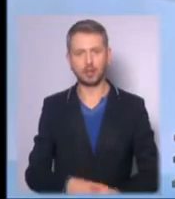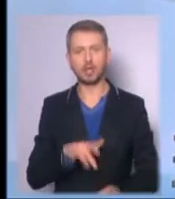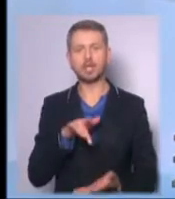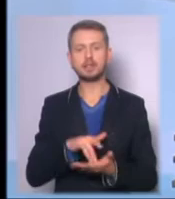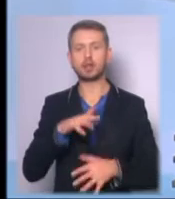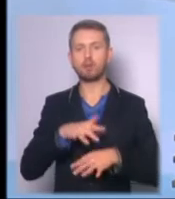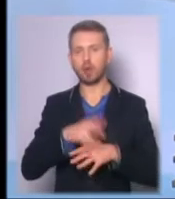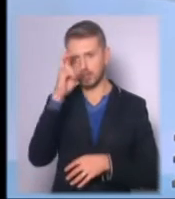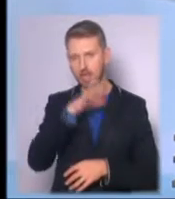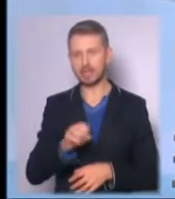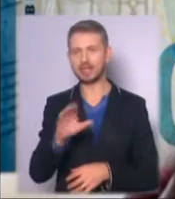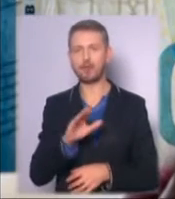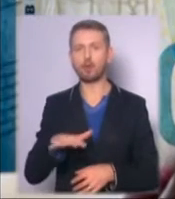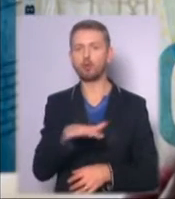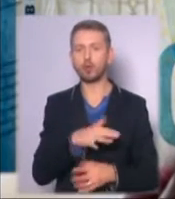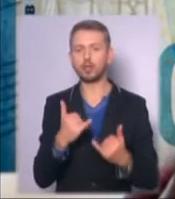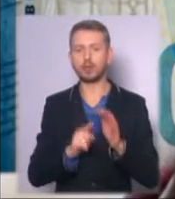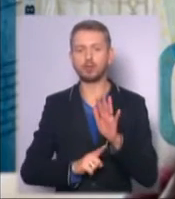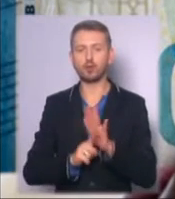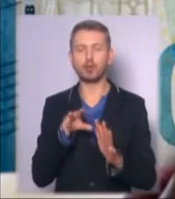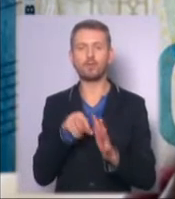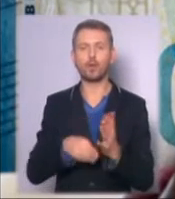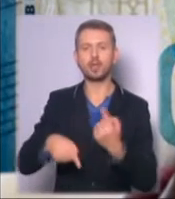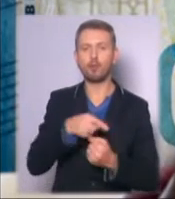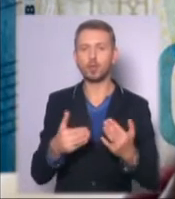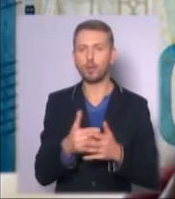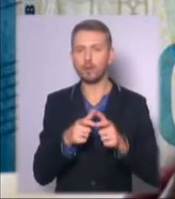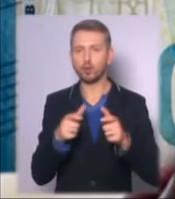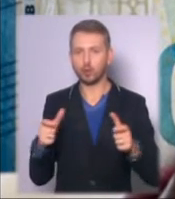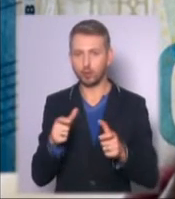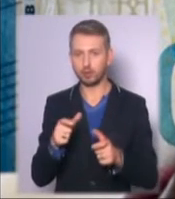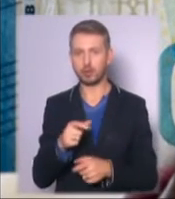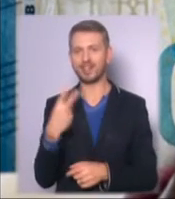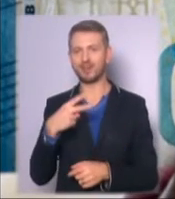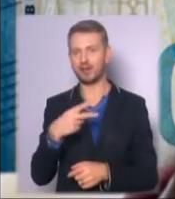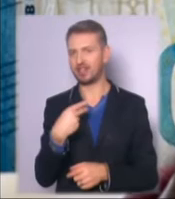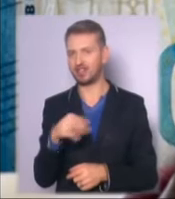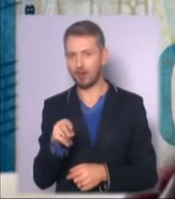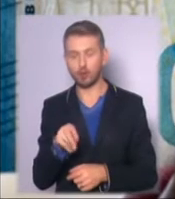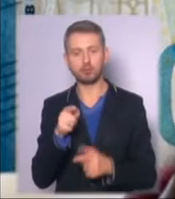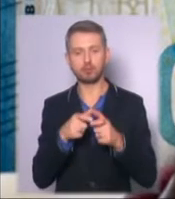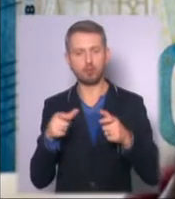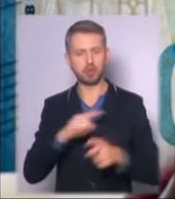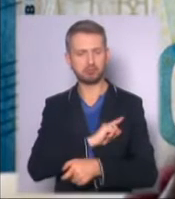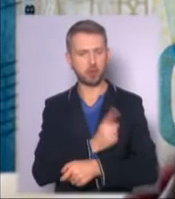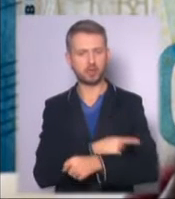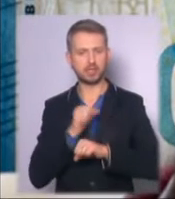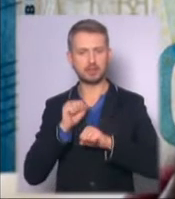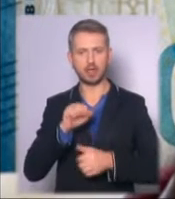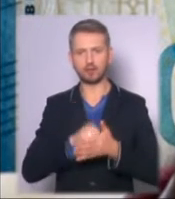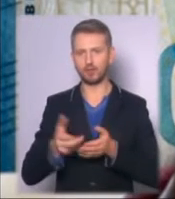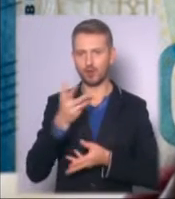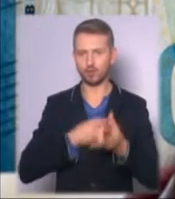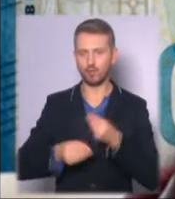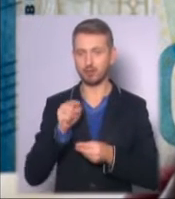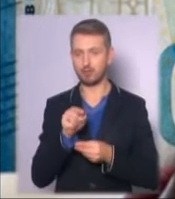Центробанки країн Єврозони сьогодні починають вводити в обіг нові банкноти номіналом 20 євро. Купюра матиме посилений захист від фальшування. Зокрема,